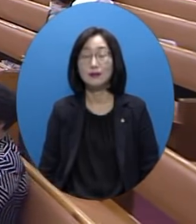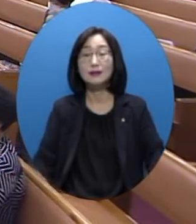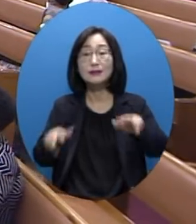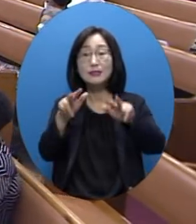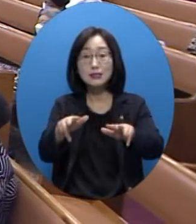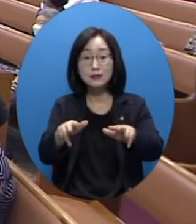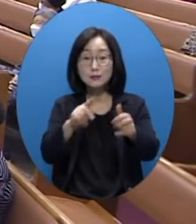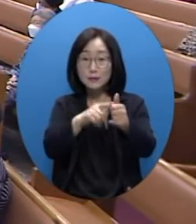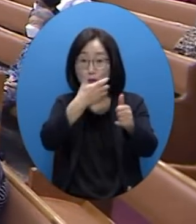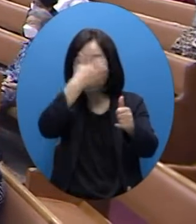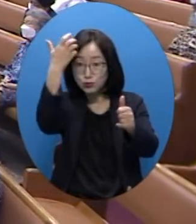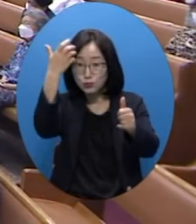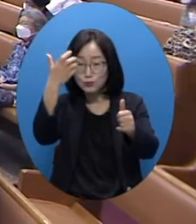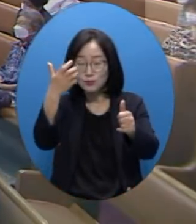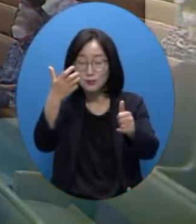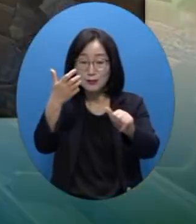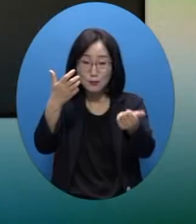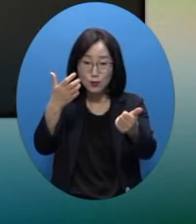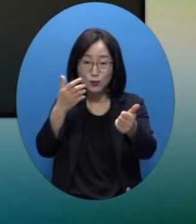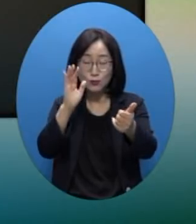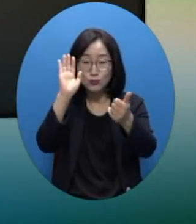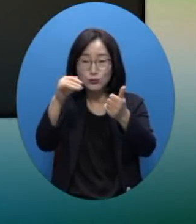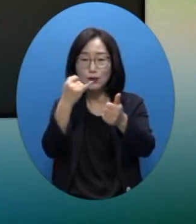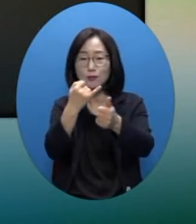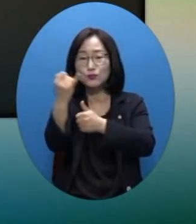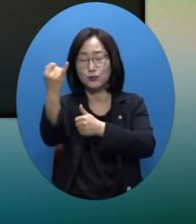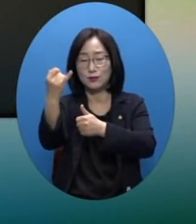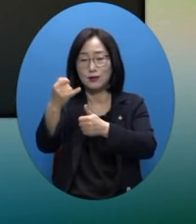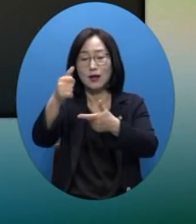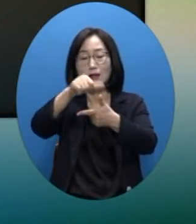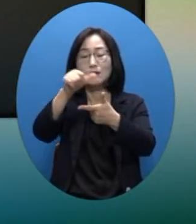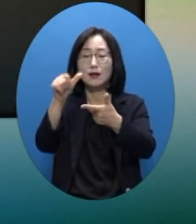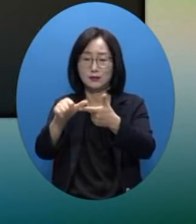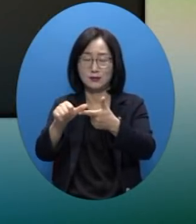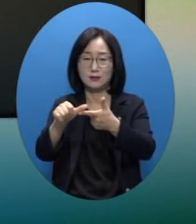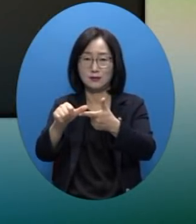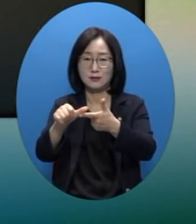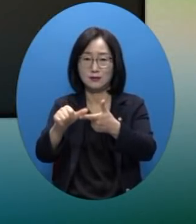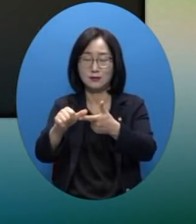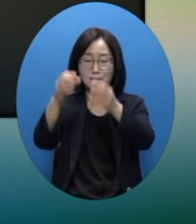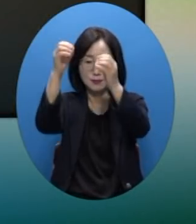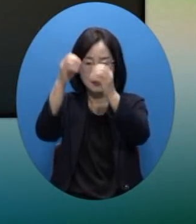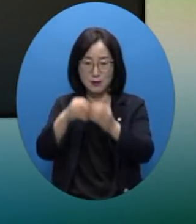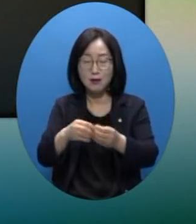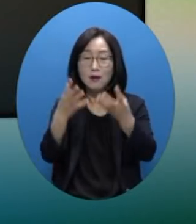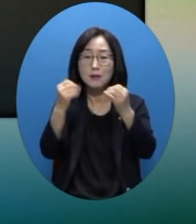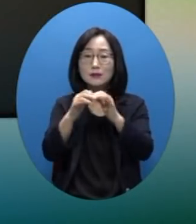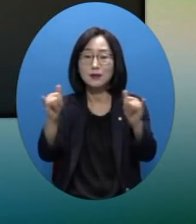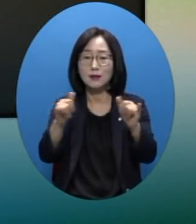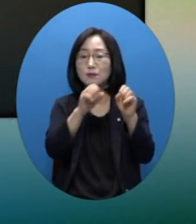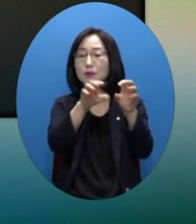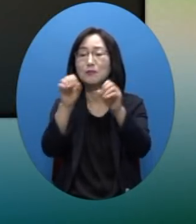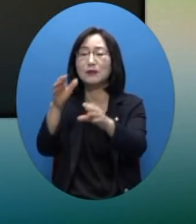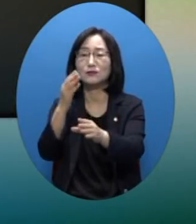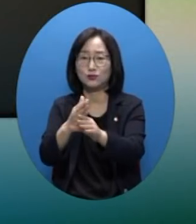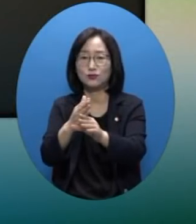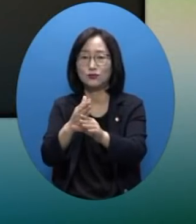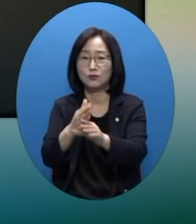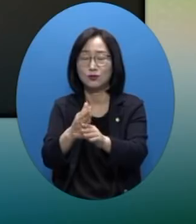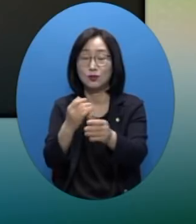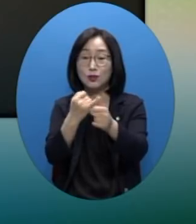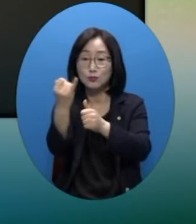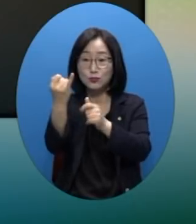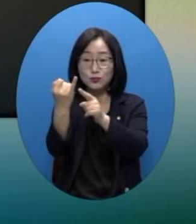지금은 그의 꿈이 그의 부인과 두 아들을 통해서 많은 사람들에게 전파되고 있습니다. 그